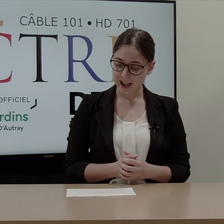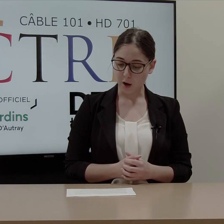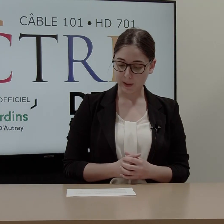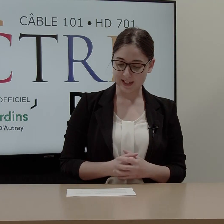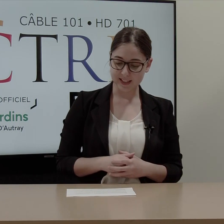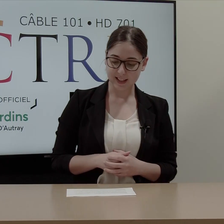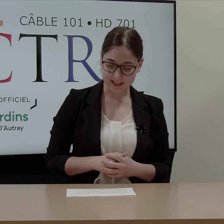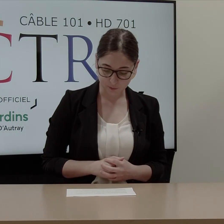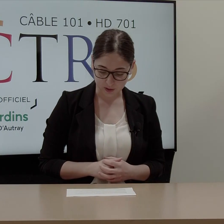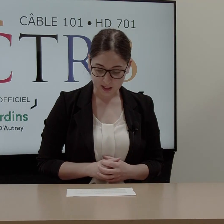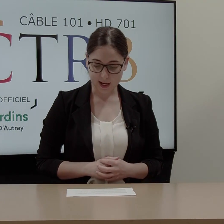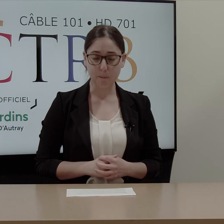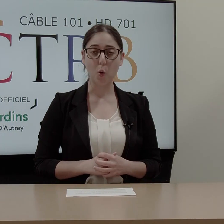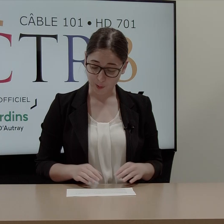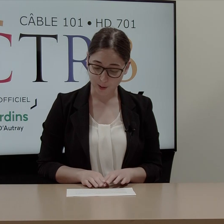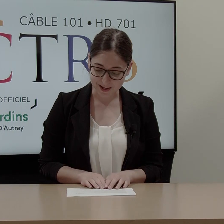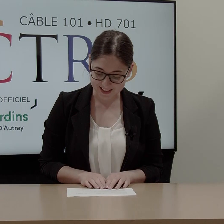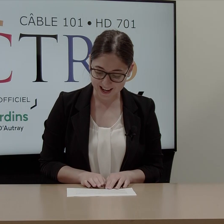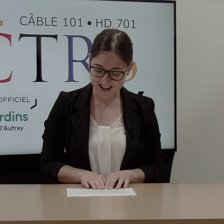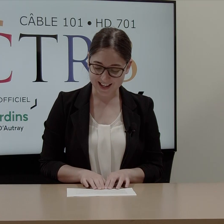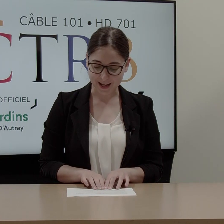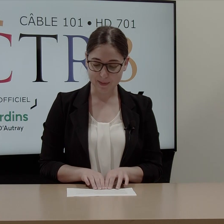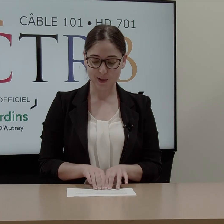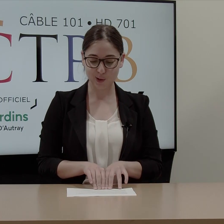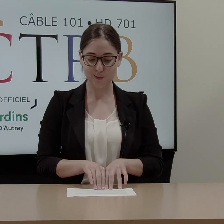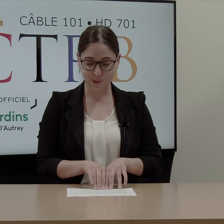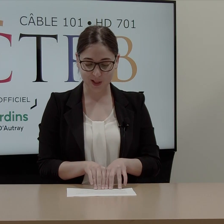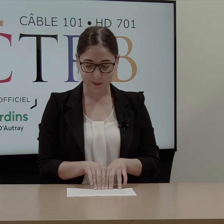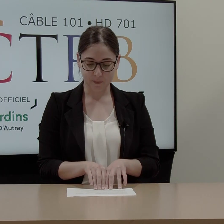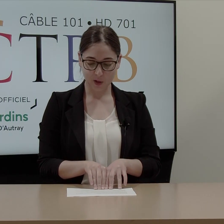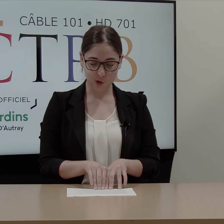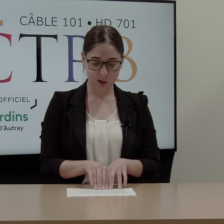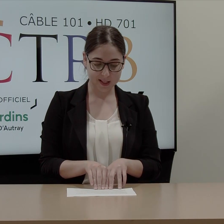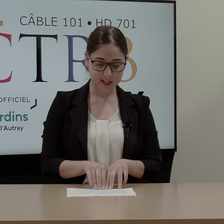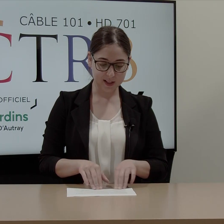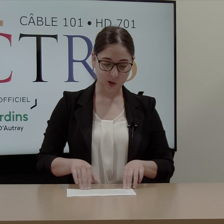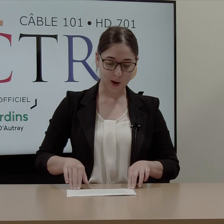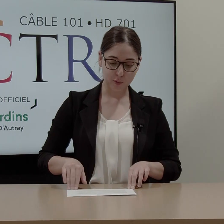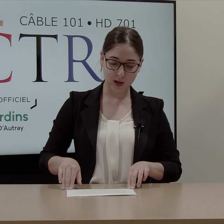marquer la reprise des activités et pour remercier les amis du musée,